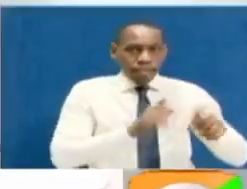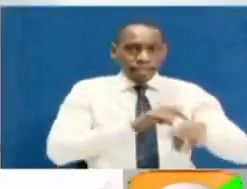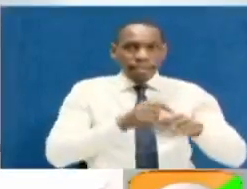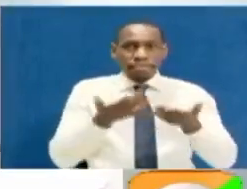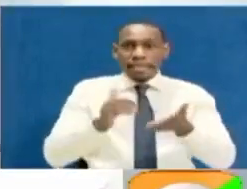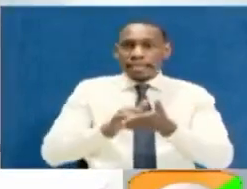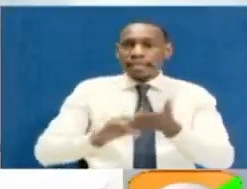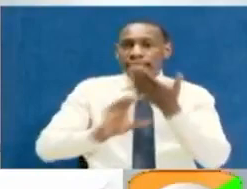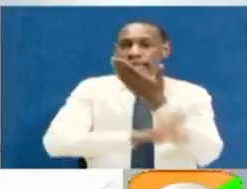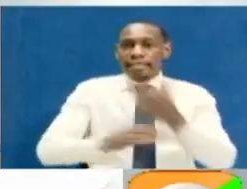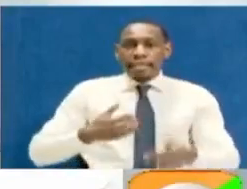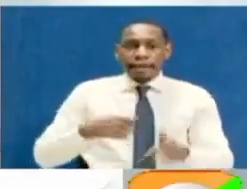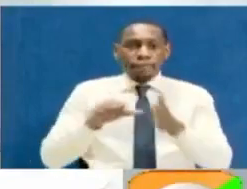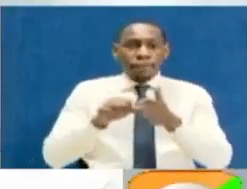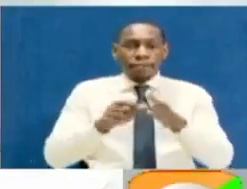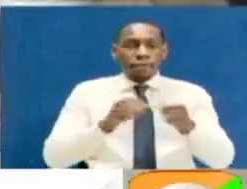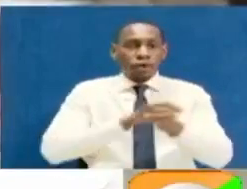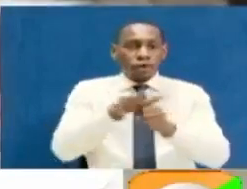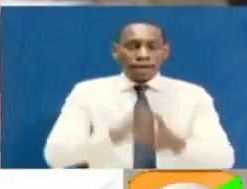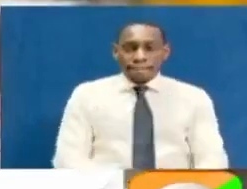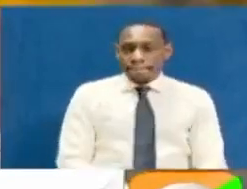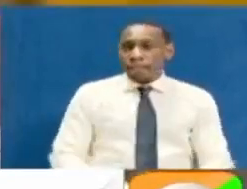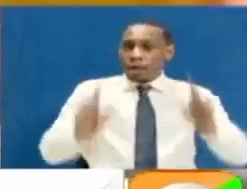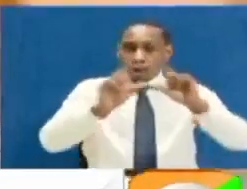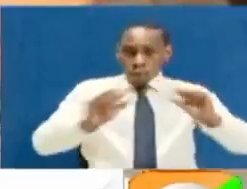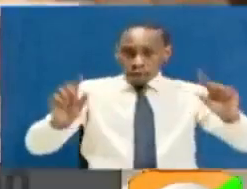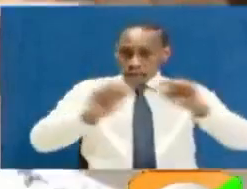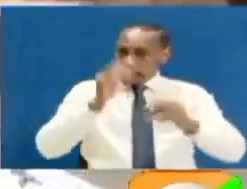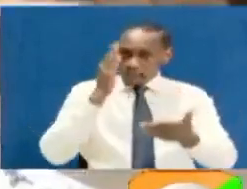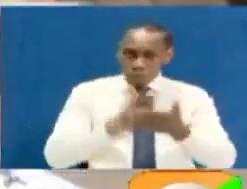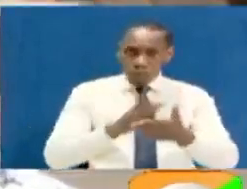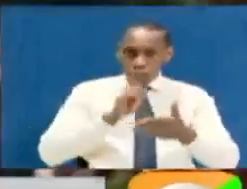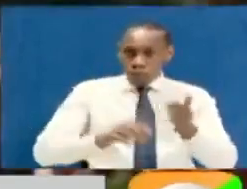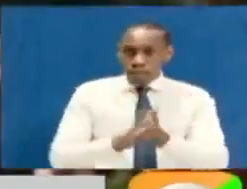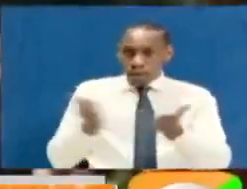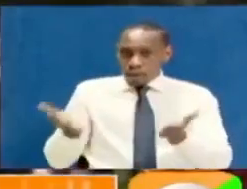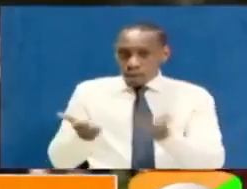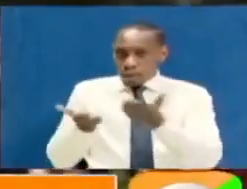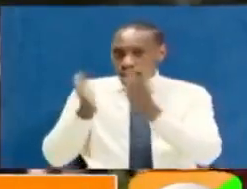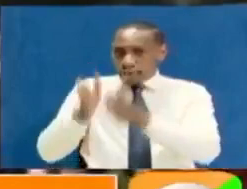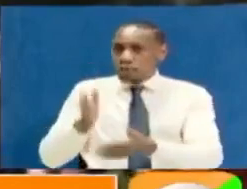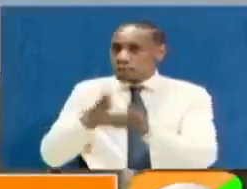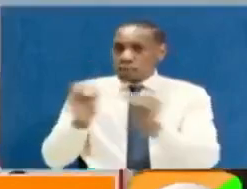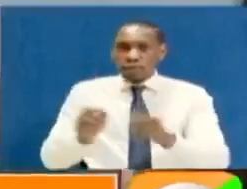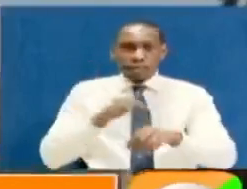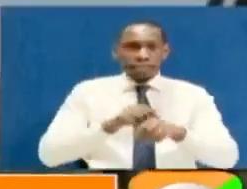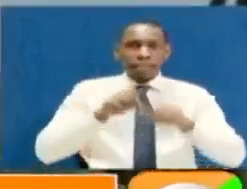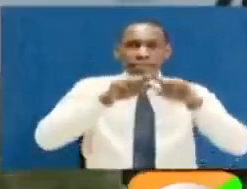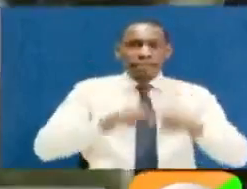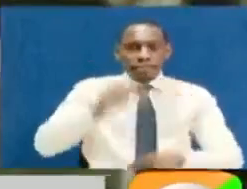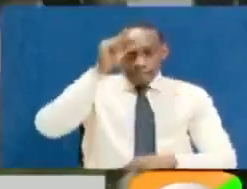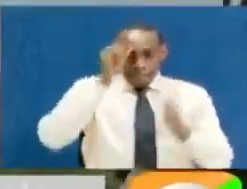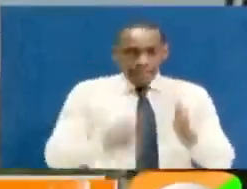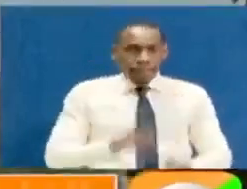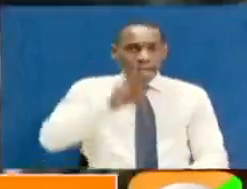huu ambapo taifa linakabili janga la corona. Kusema kweli, si waganga wa ukweli. Kazi tutategemea magavana, ma